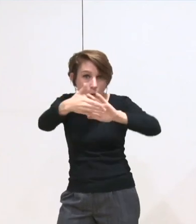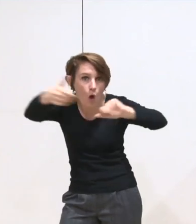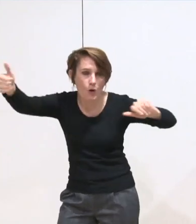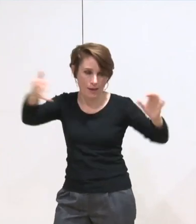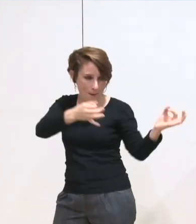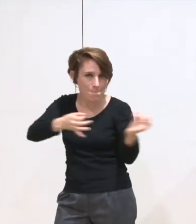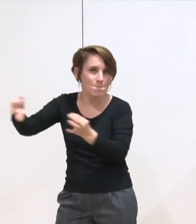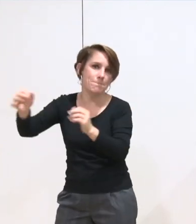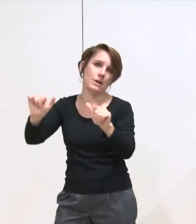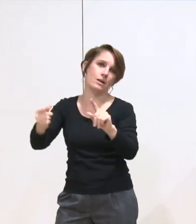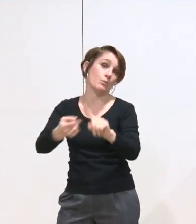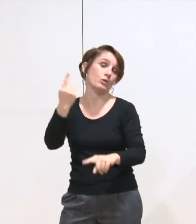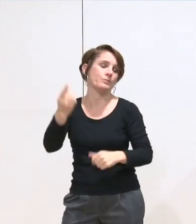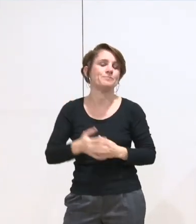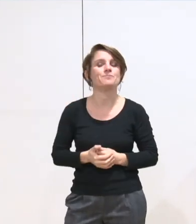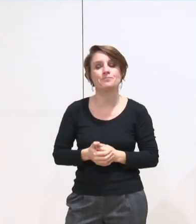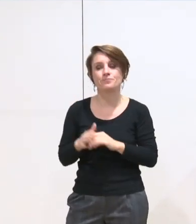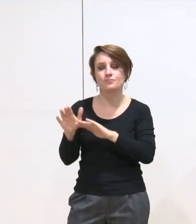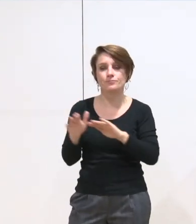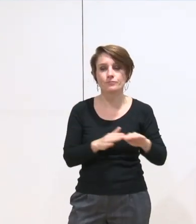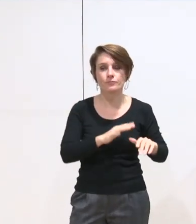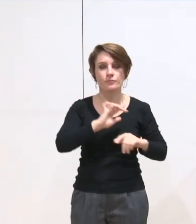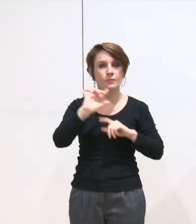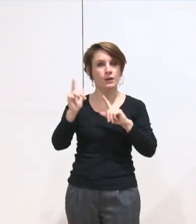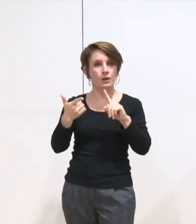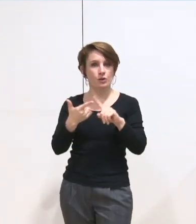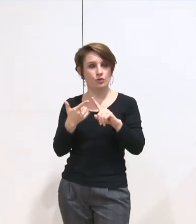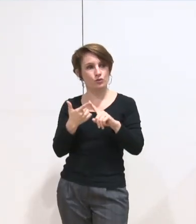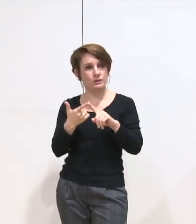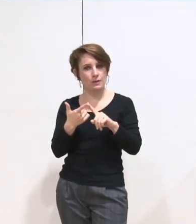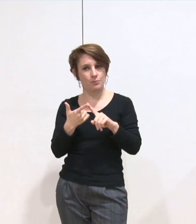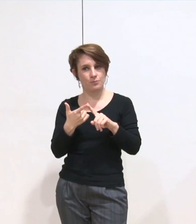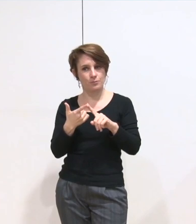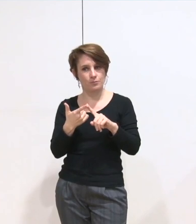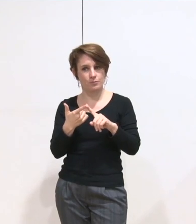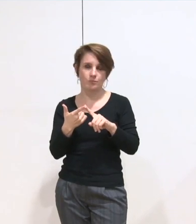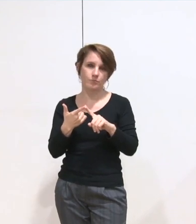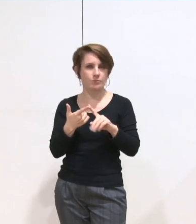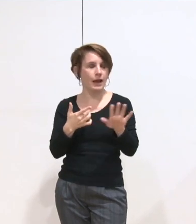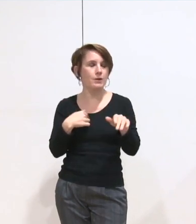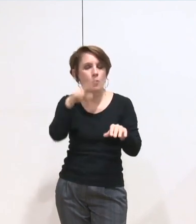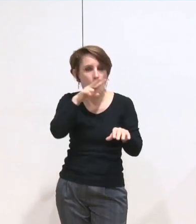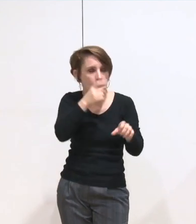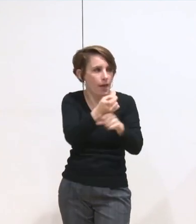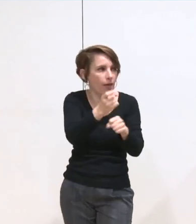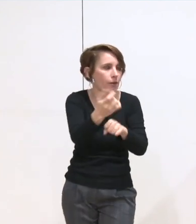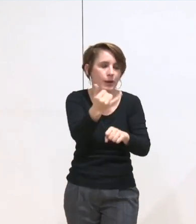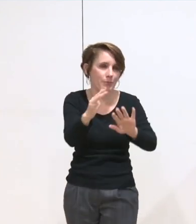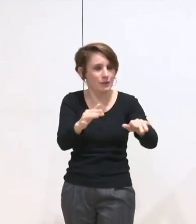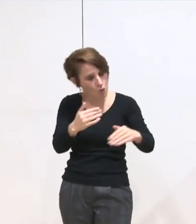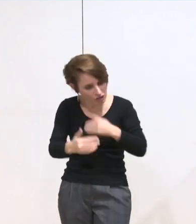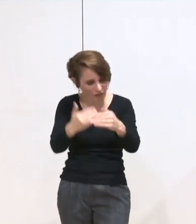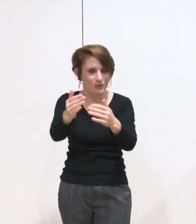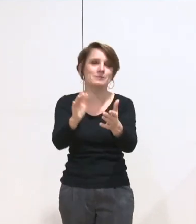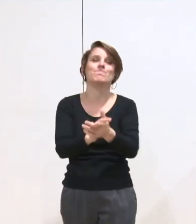bonnes. Deuxième enjeu, évidemment. Allez, je ne fais pas de boutade, j'avance. Et donc, le deuxième enjeu,